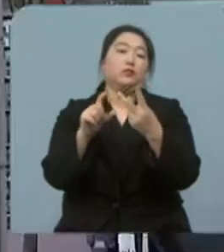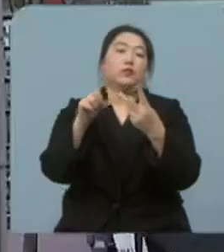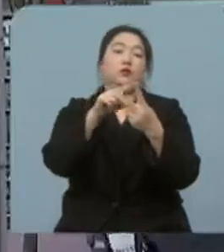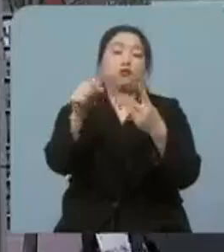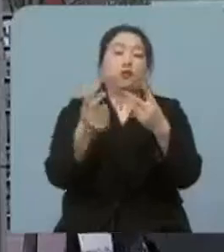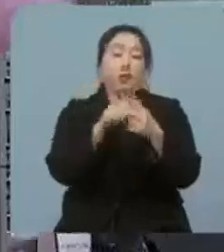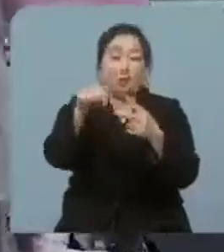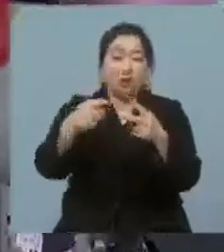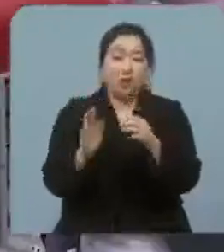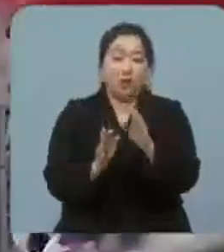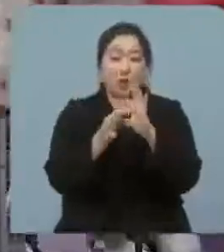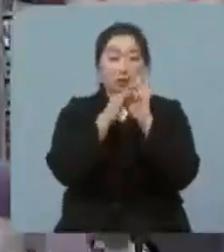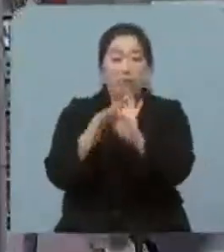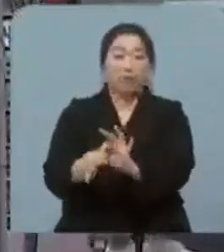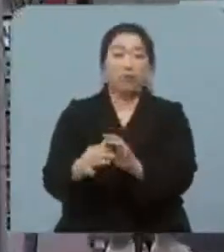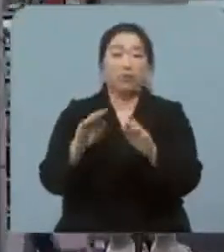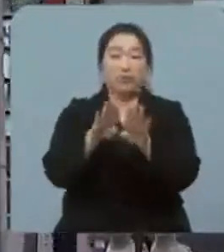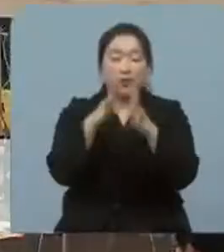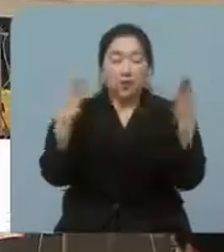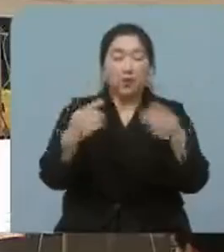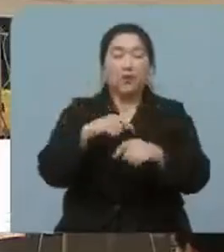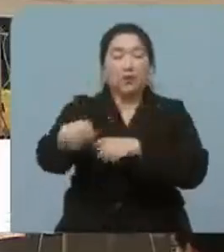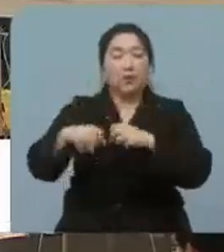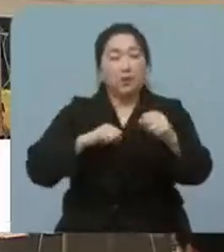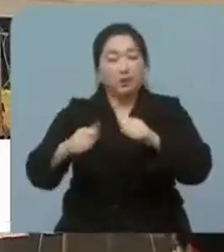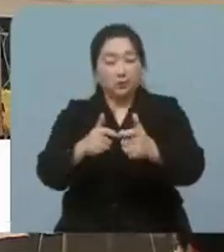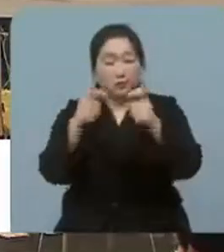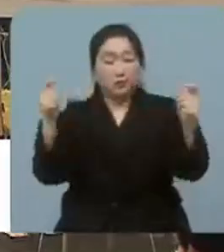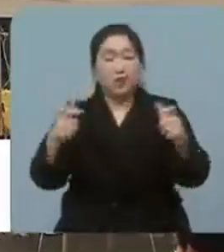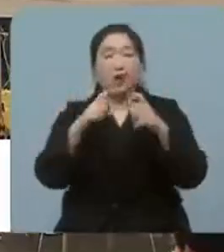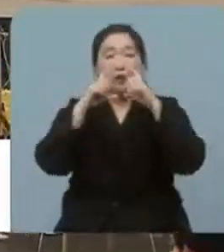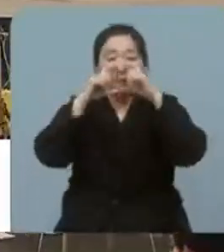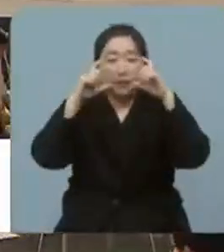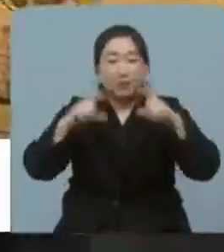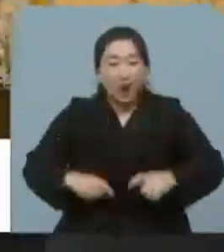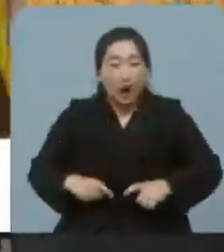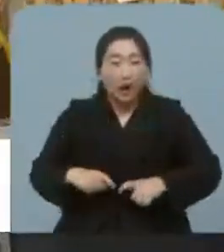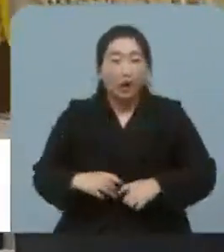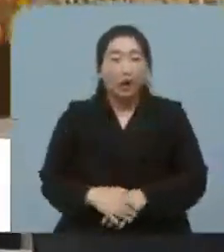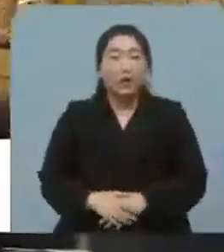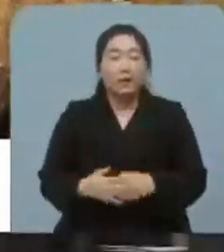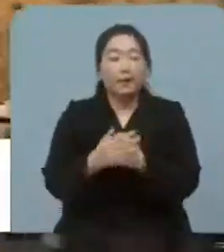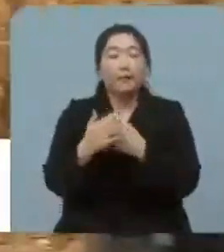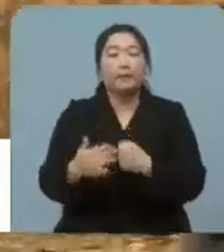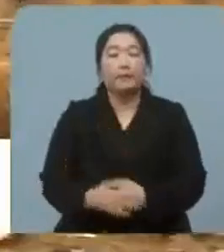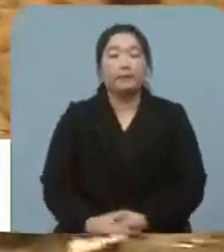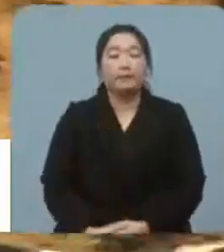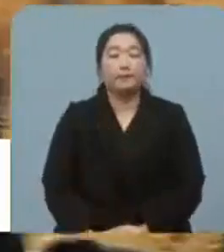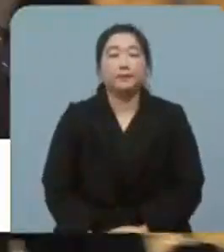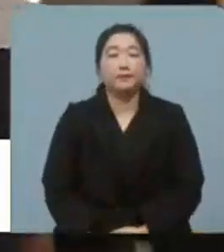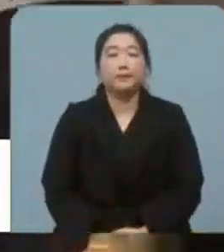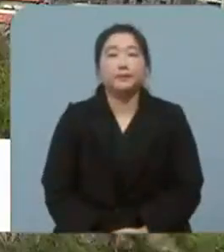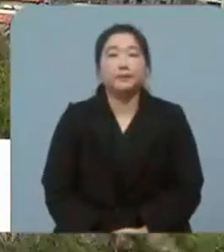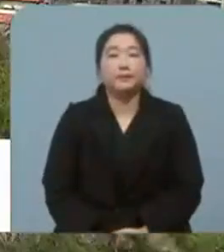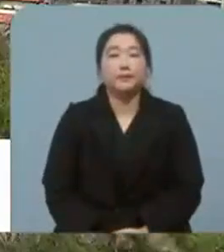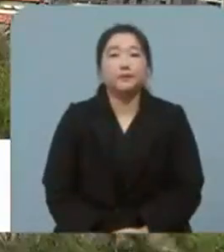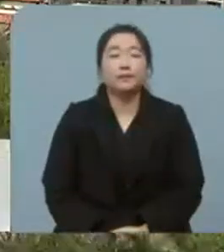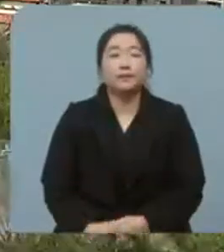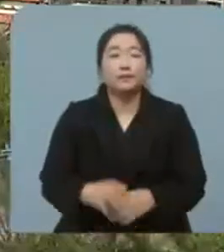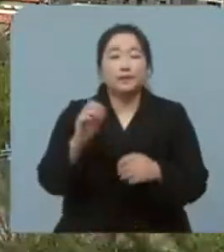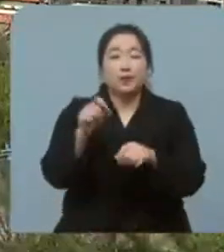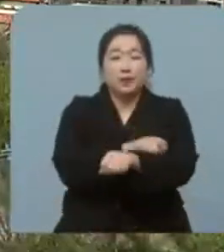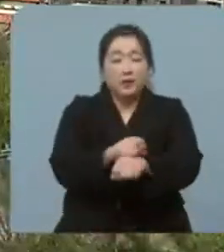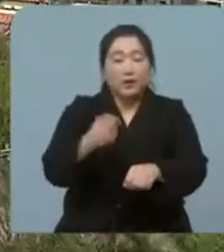있습니다. 개학에 이어 최근 야외 활동이 늘어나고 마스크 착용 의무화도 사라졌기 때문으로 풀이됩니다. 특히